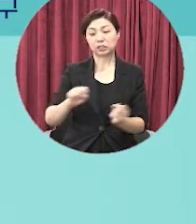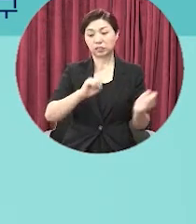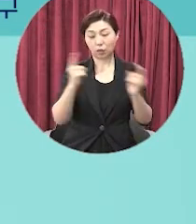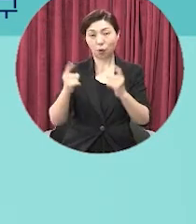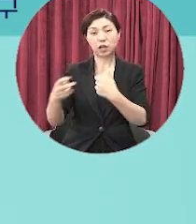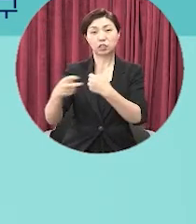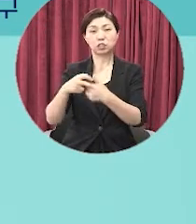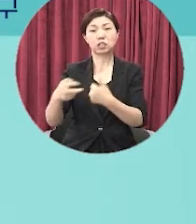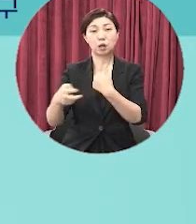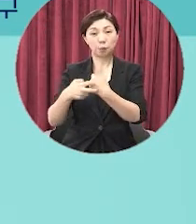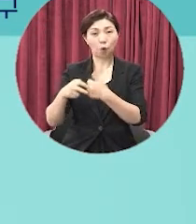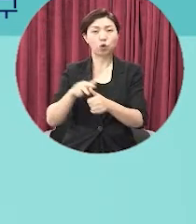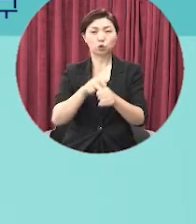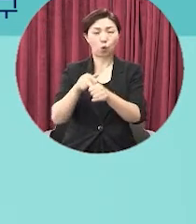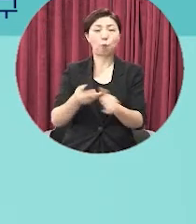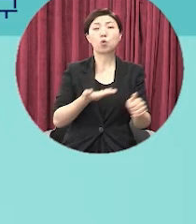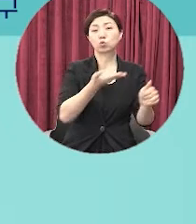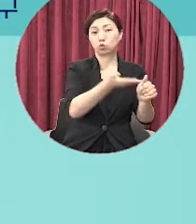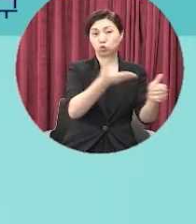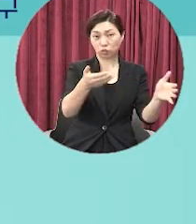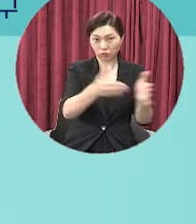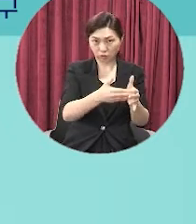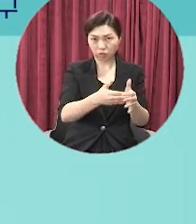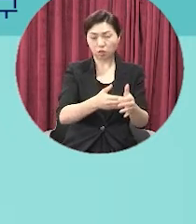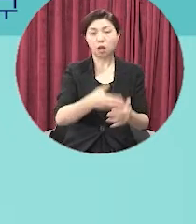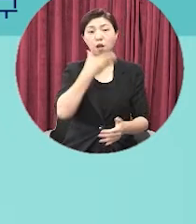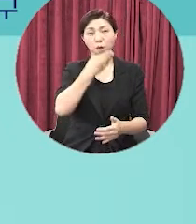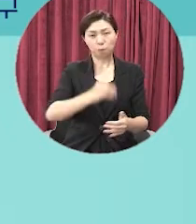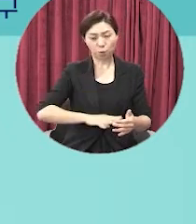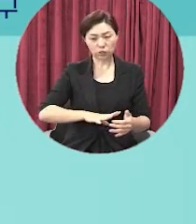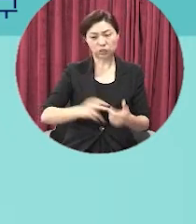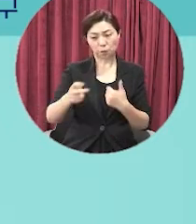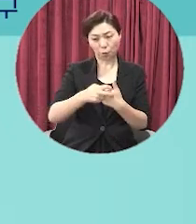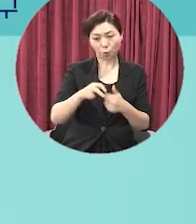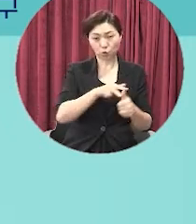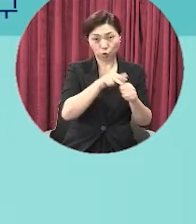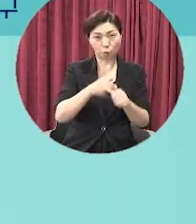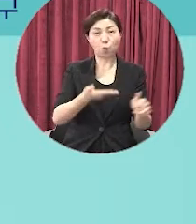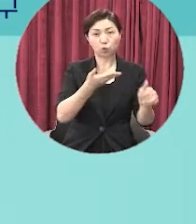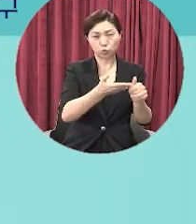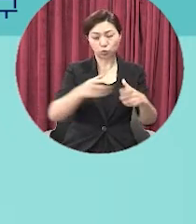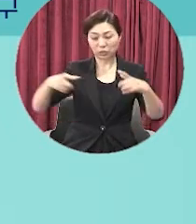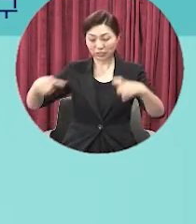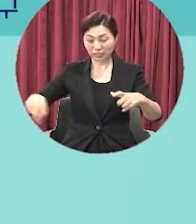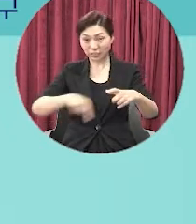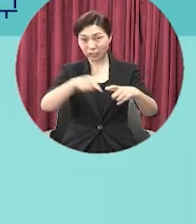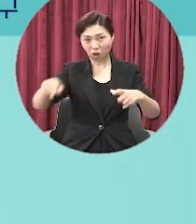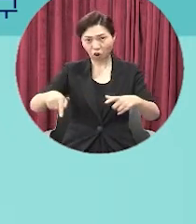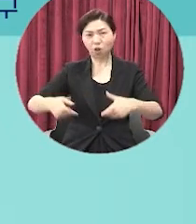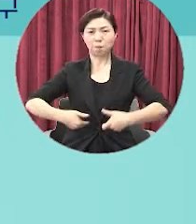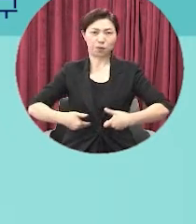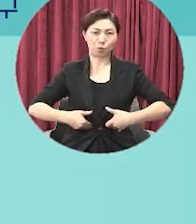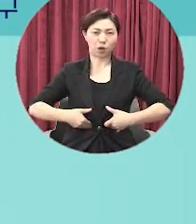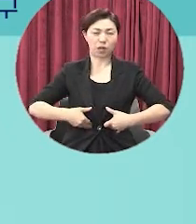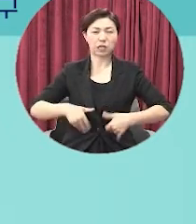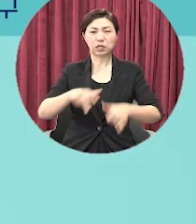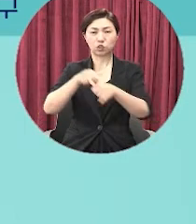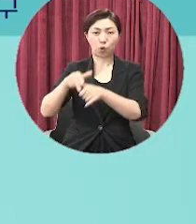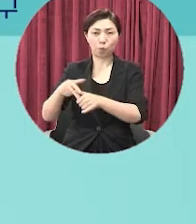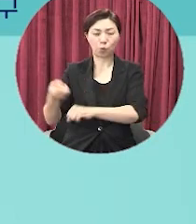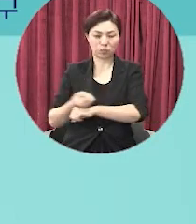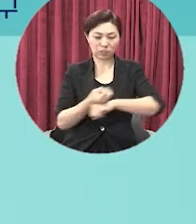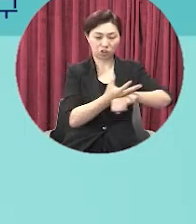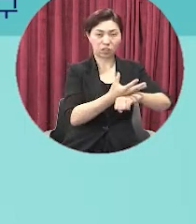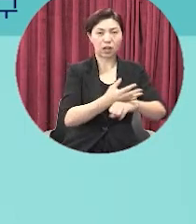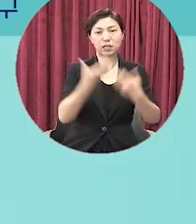보육 교육적으로 제거합니다 복지 수 정보도 제공하고 지역 자원 정보 및 연기를 하는 걸 어 사례 관리자가 담당하게